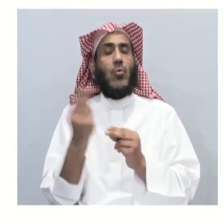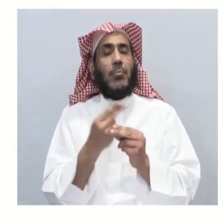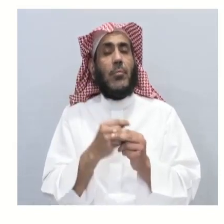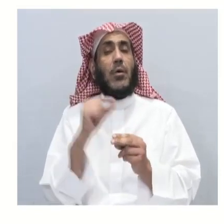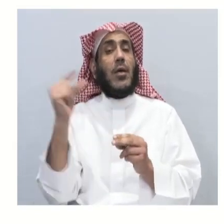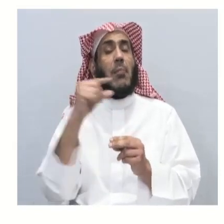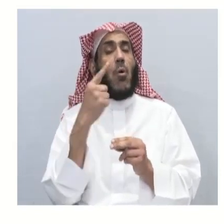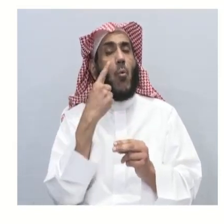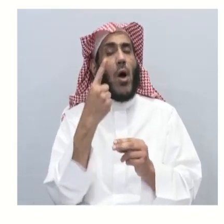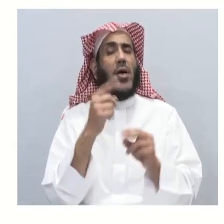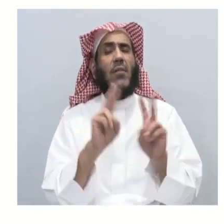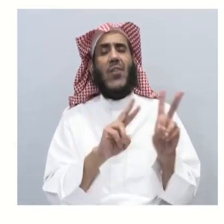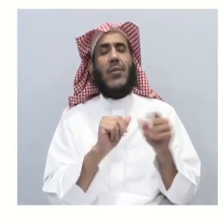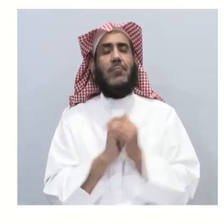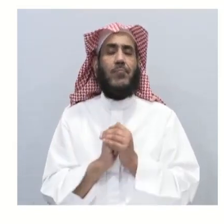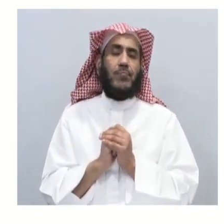كلمة واحدة فقط.